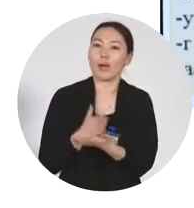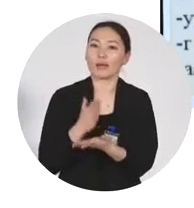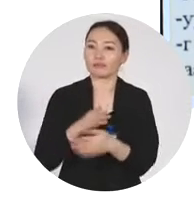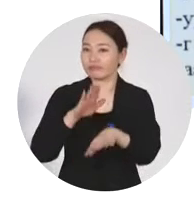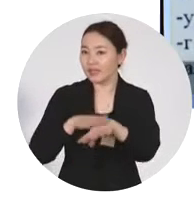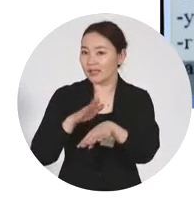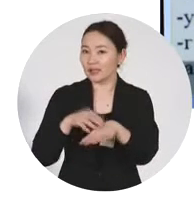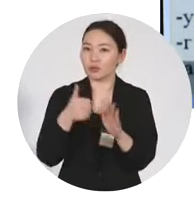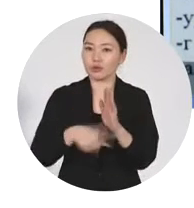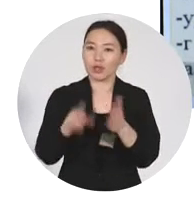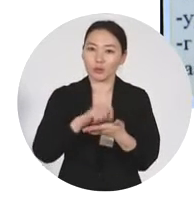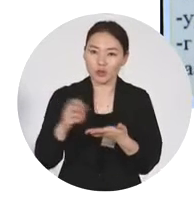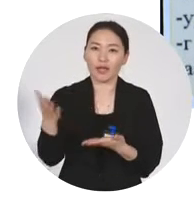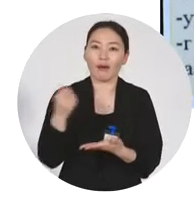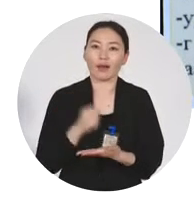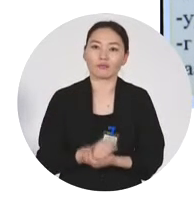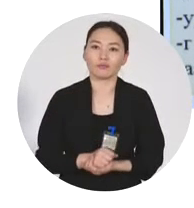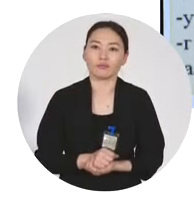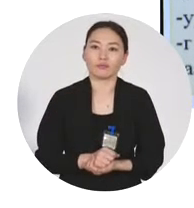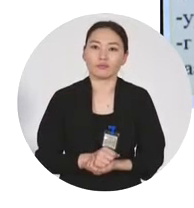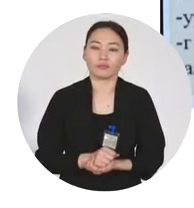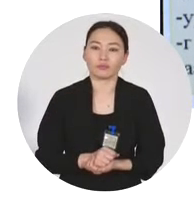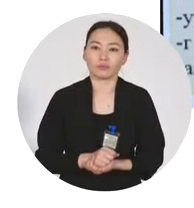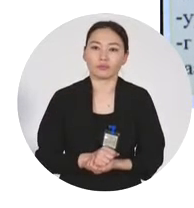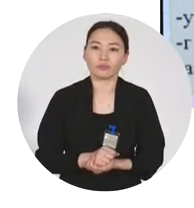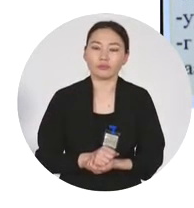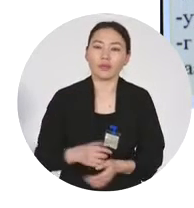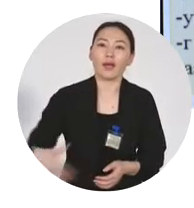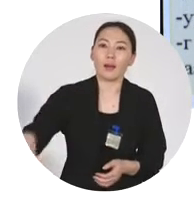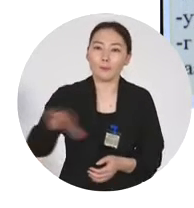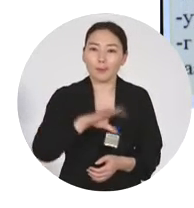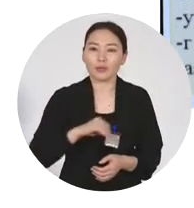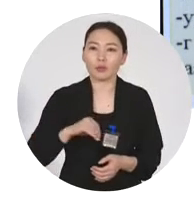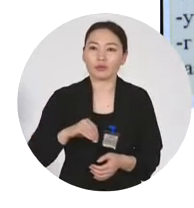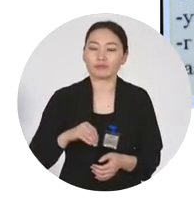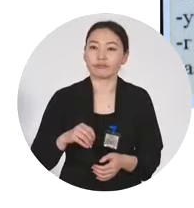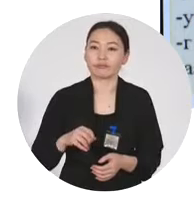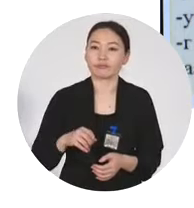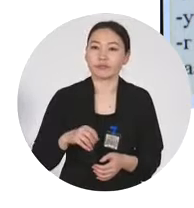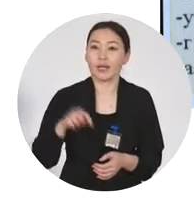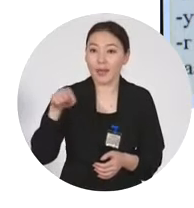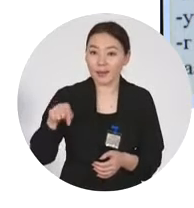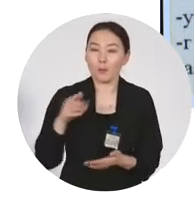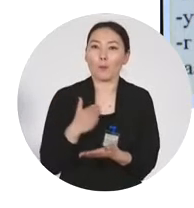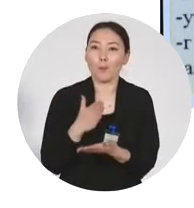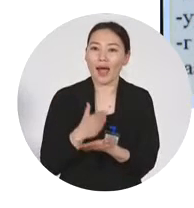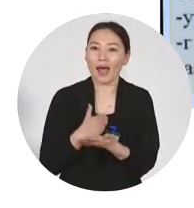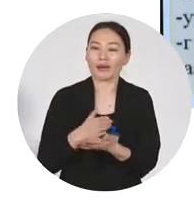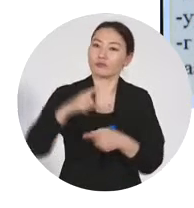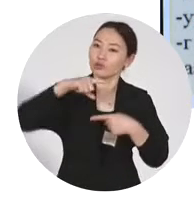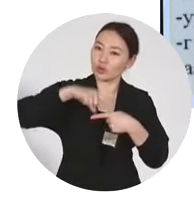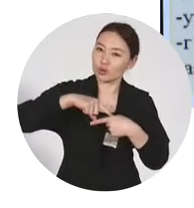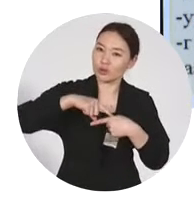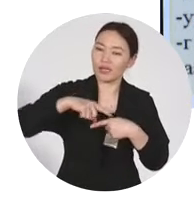За бид нар энэ нөхцлүүдийг яаж хувилгач нөхцөл гэж таньж байна вэ гэхээр